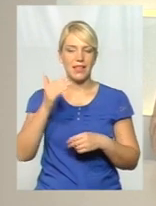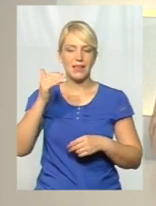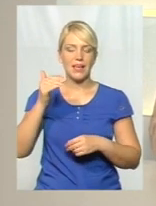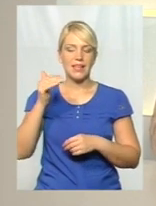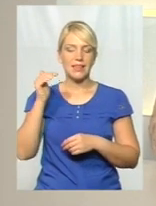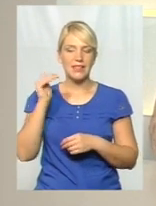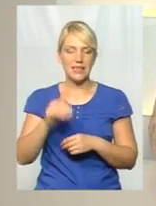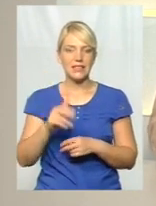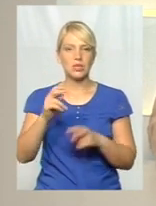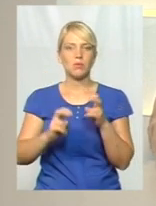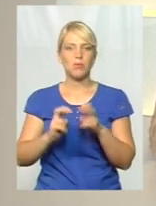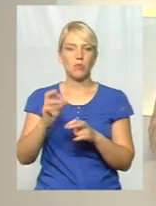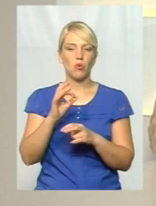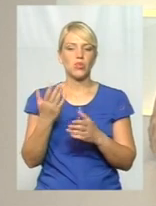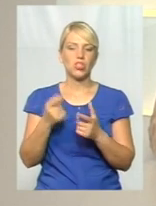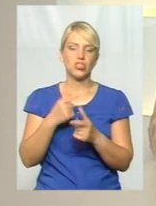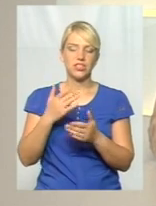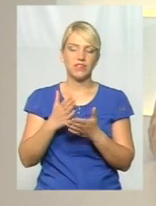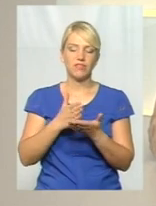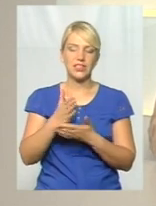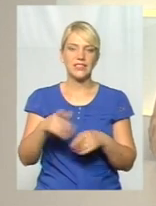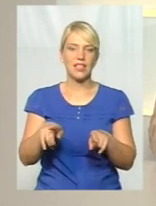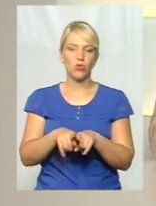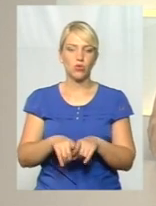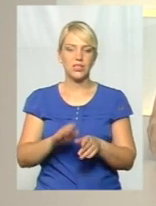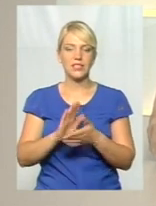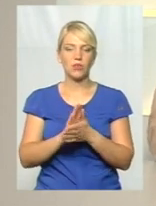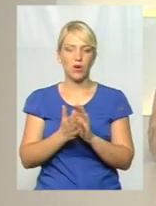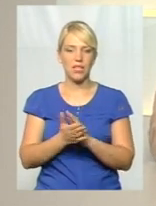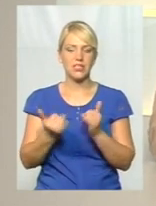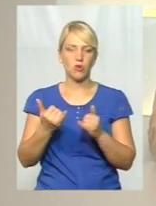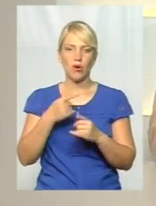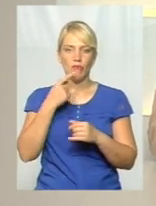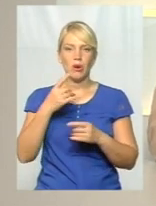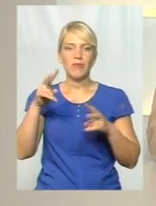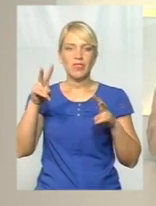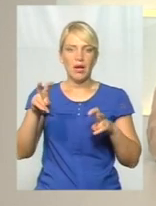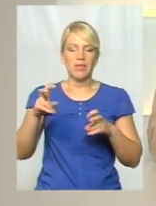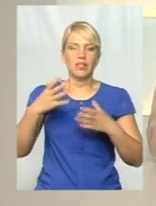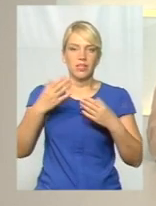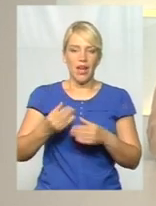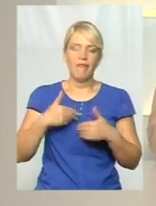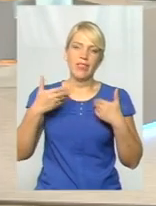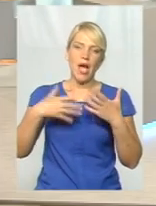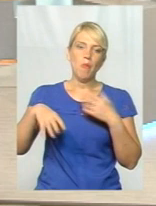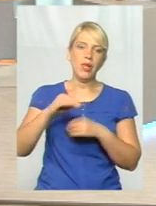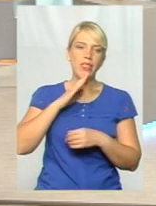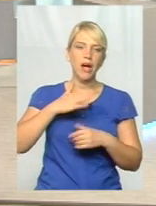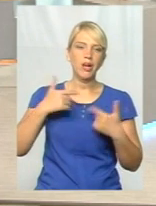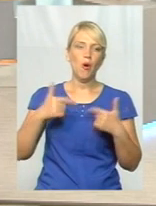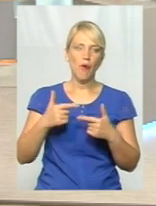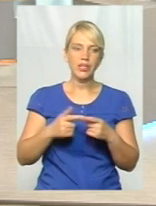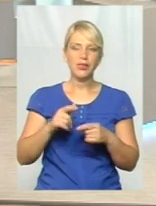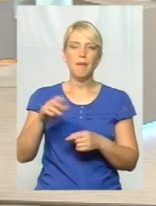і чи є вихід з такої ситуації, про це нині у темі дня. Вітаю всіх, а наші гості – президент